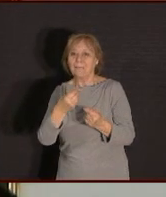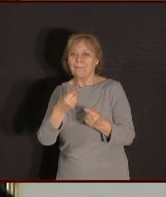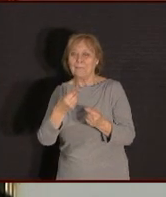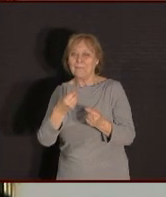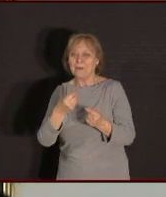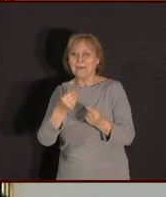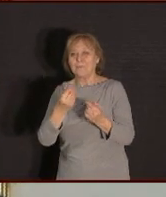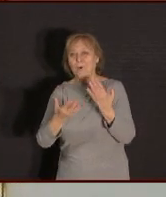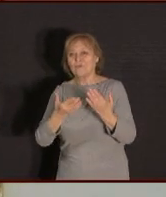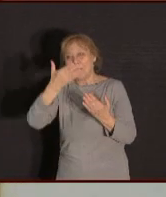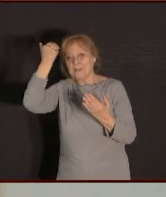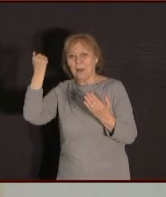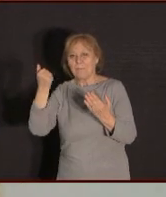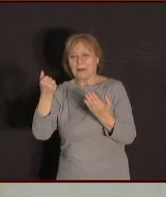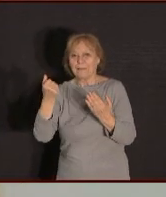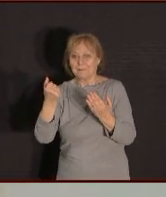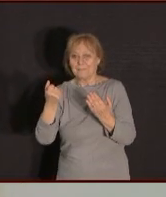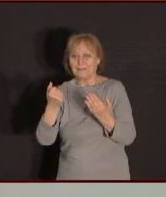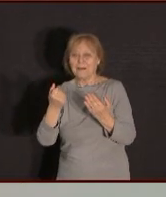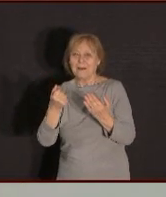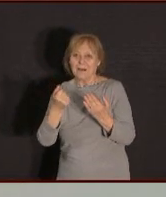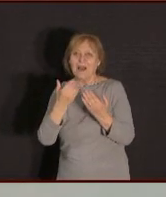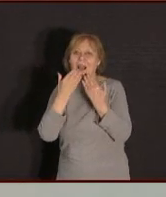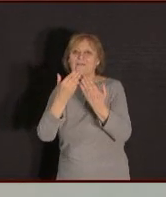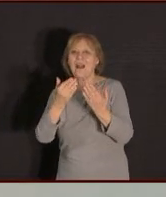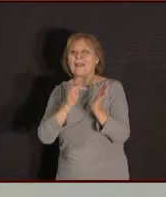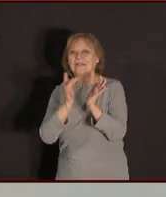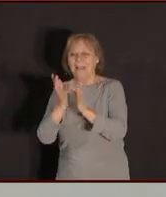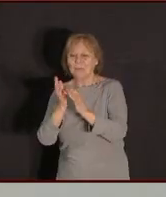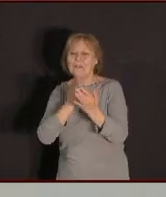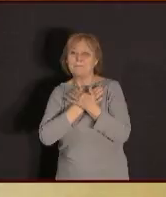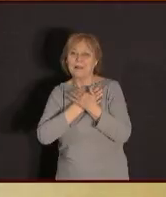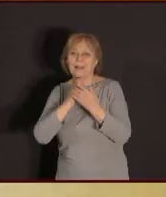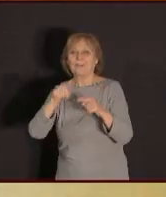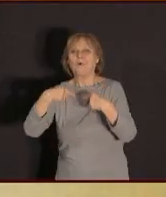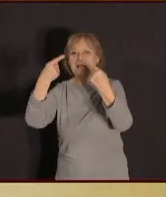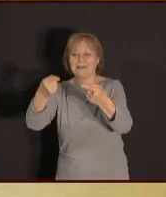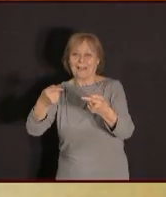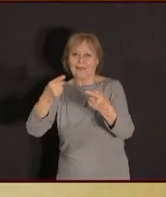Hvala Jezus in Marija, do naslednjega snidenja v vaši domači podavi pot poti.